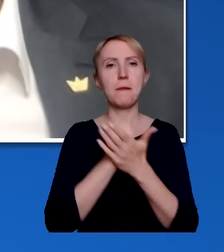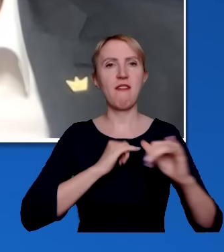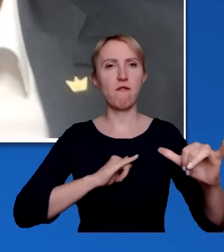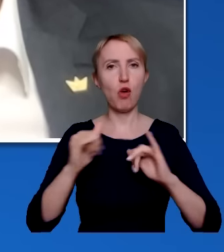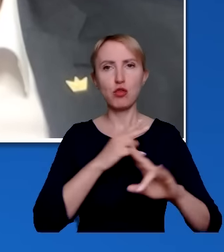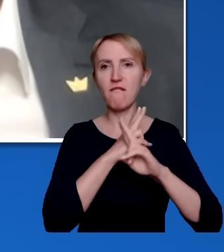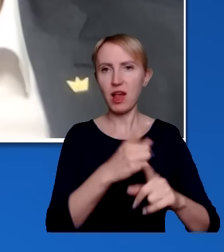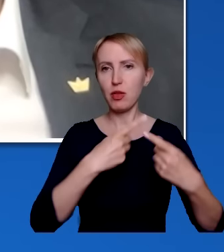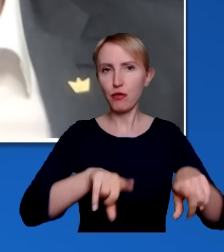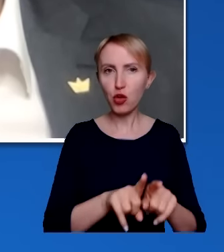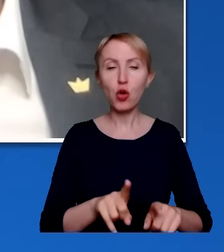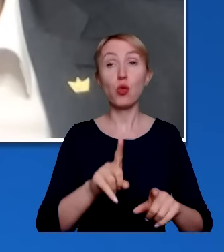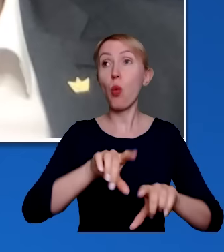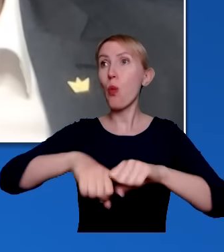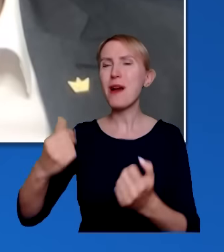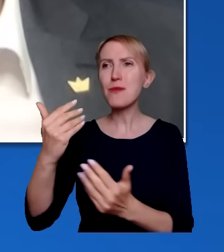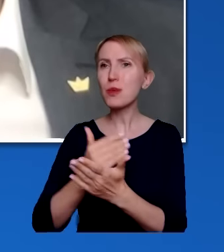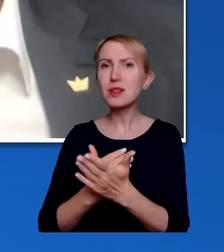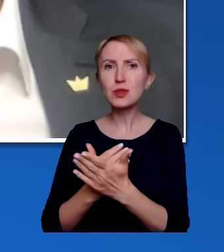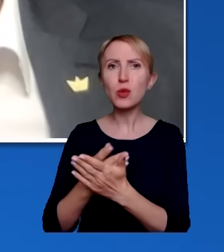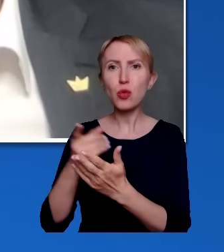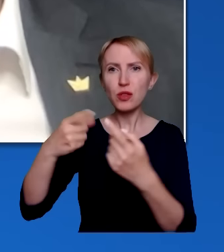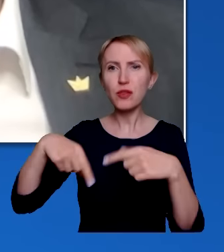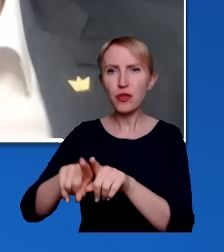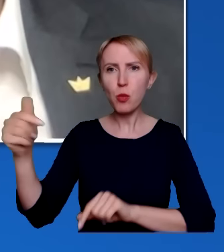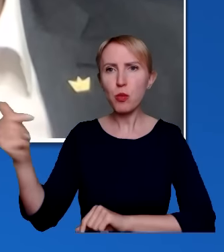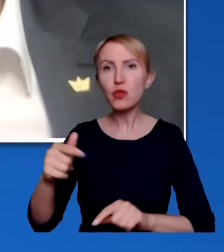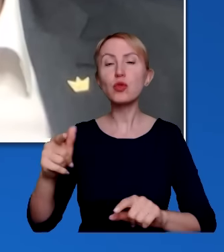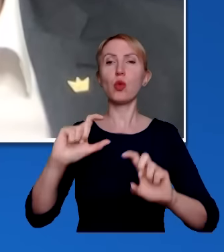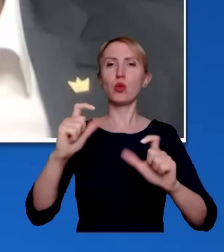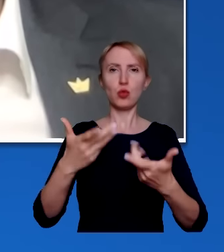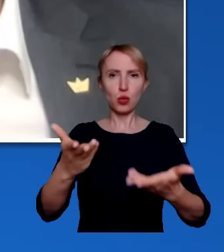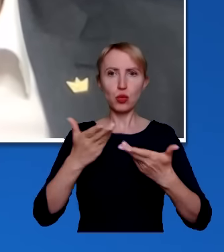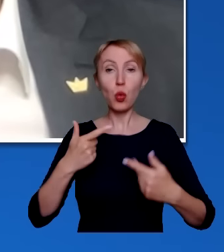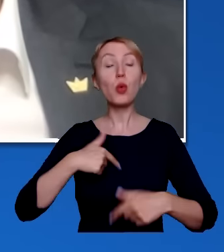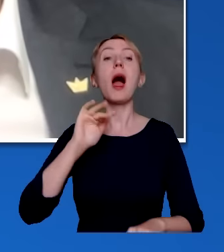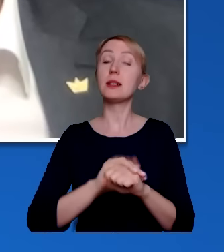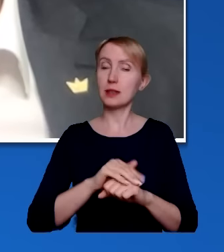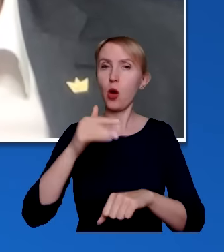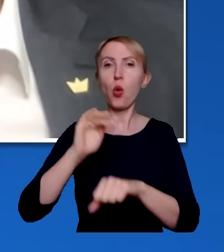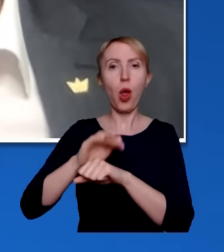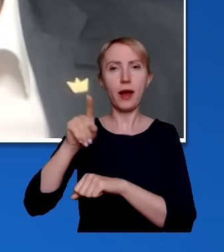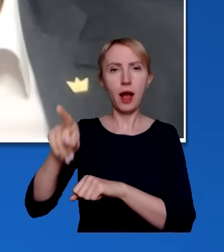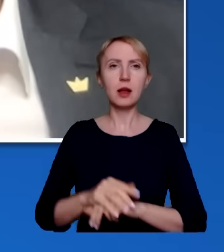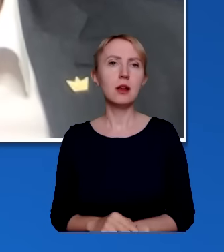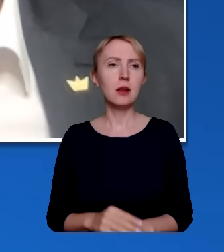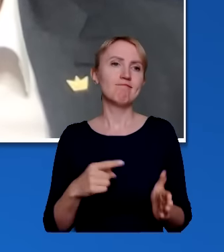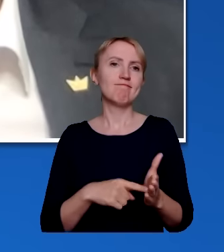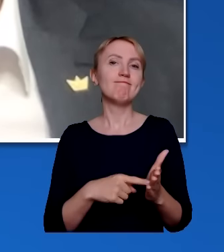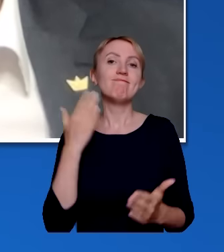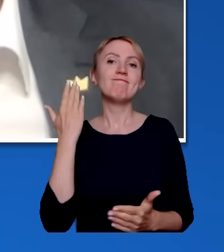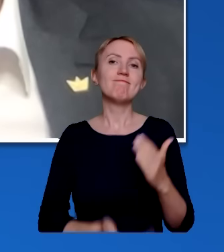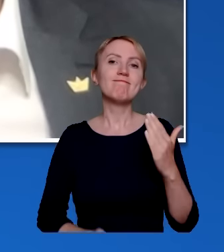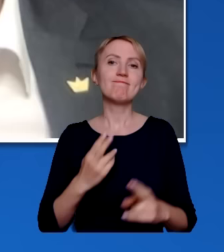łamią zasady którym podlegają A więc do czego się To sprowadza Ja tutaj zgadzam się z kolegą że sprowadza się to do utraty